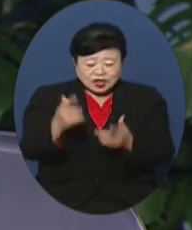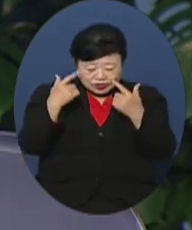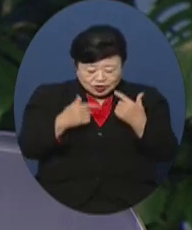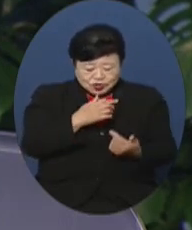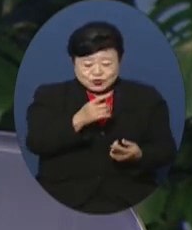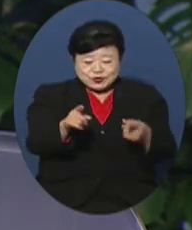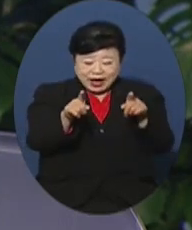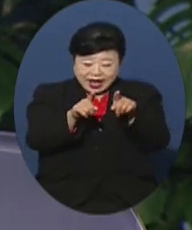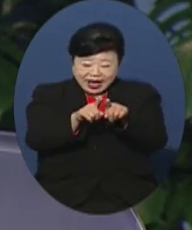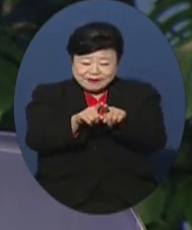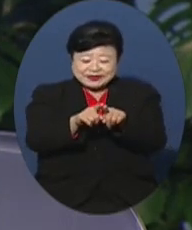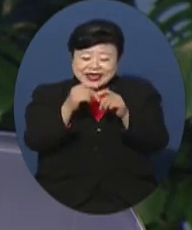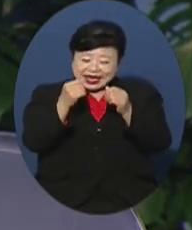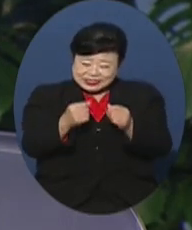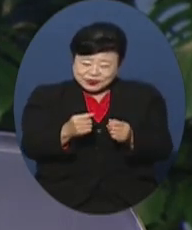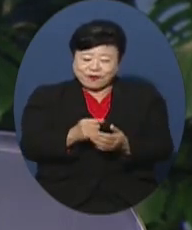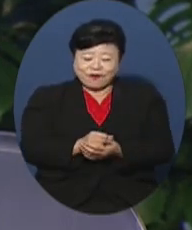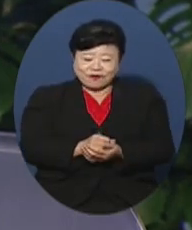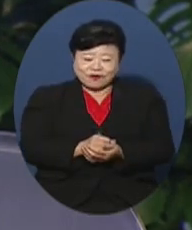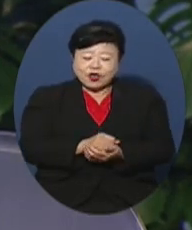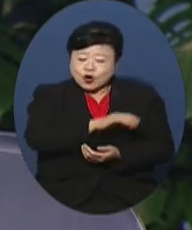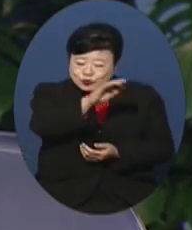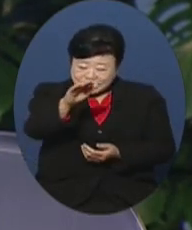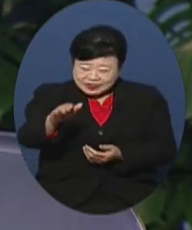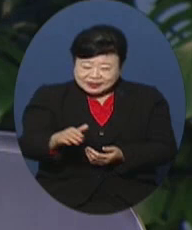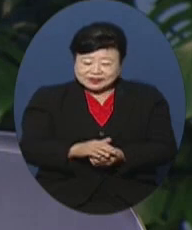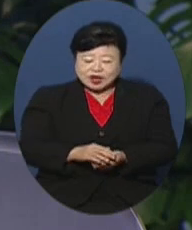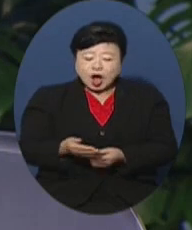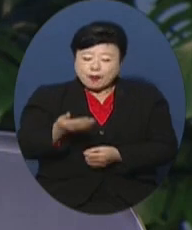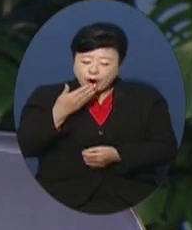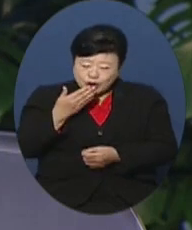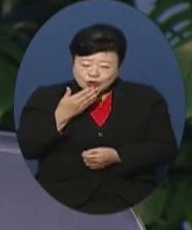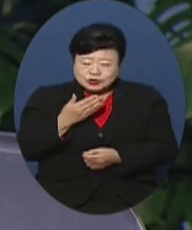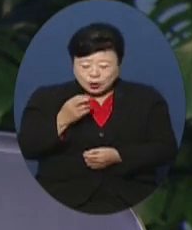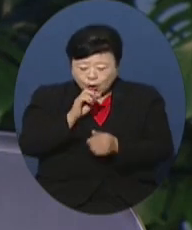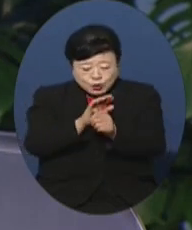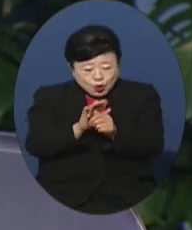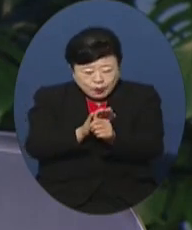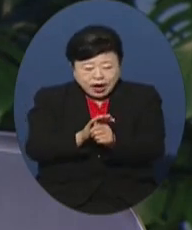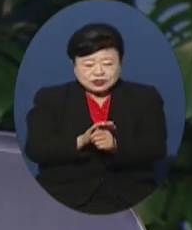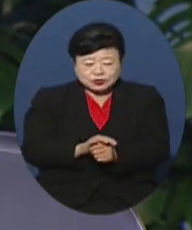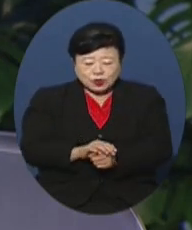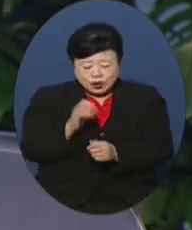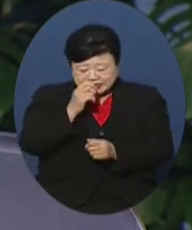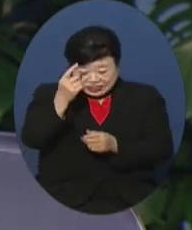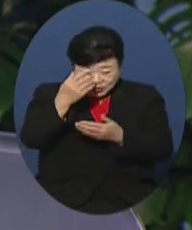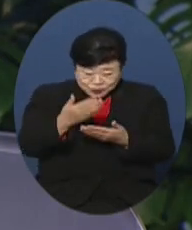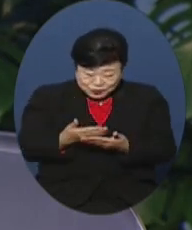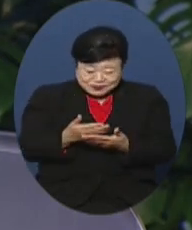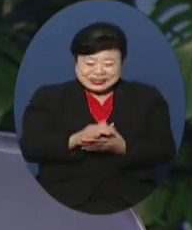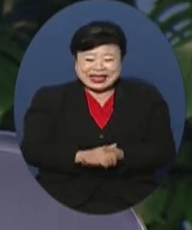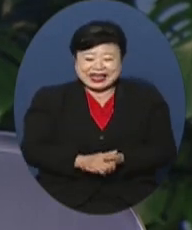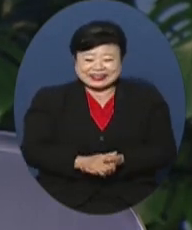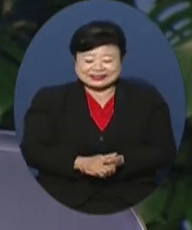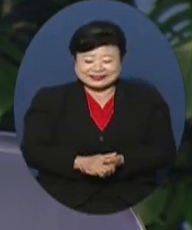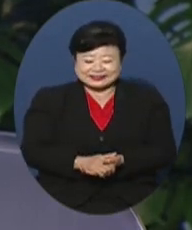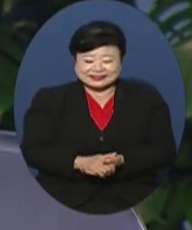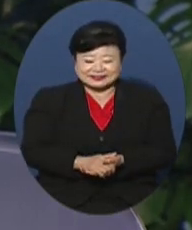우리와 함께 하시고 우리를 먹이시고 돌보시고 지켜주시는 것입니다.